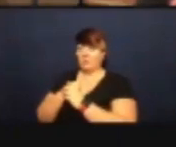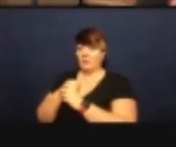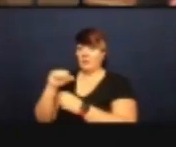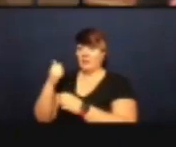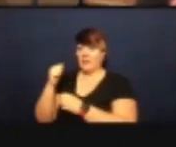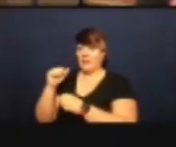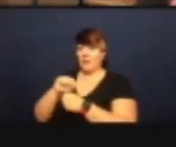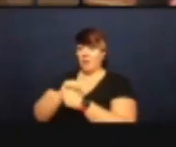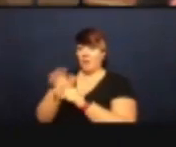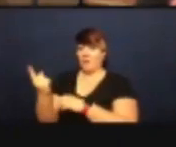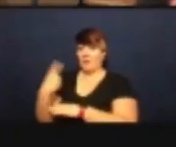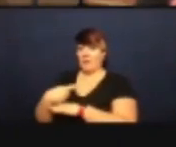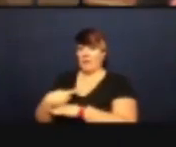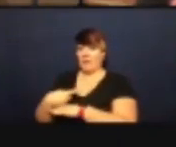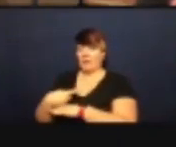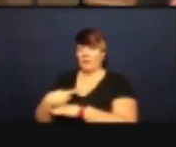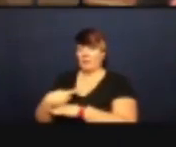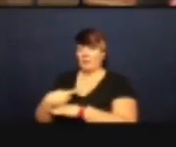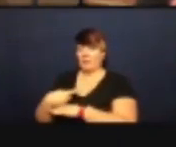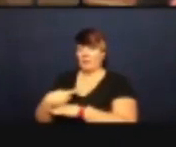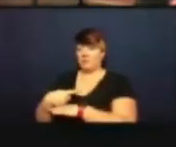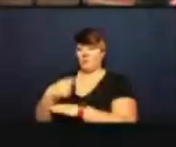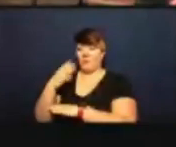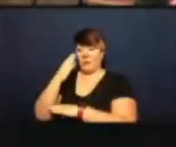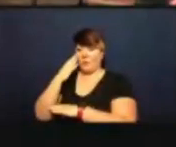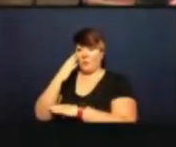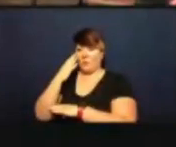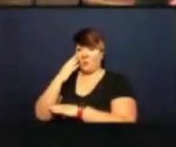bodi za elimu